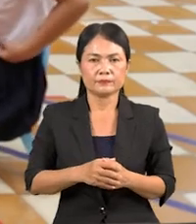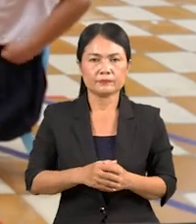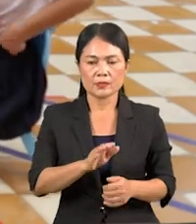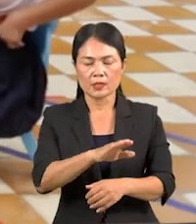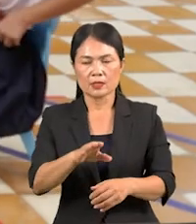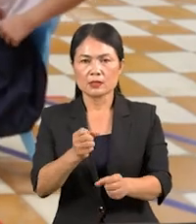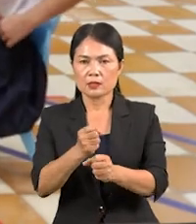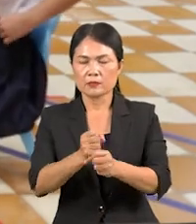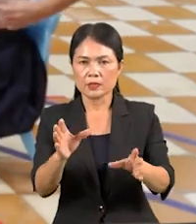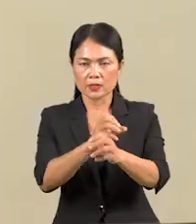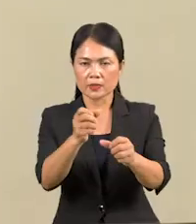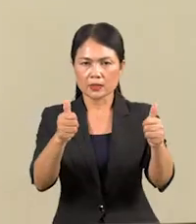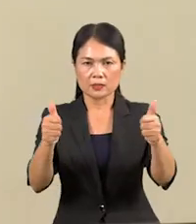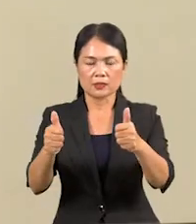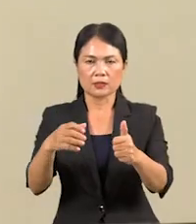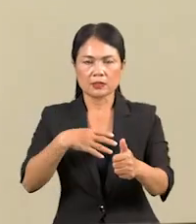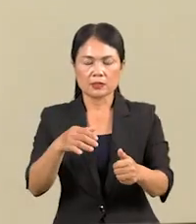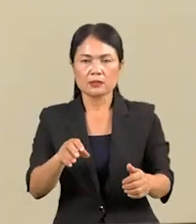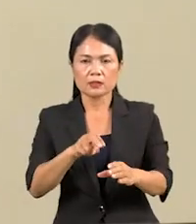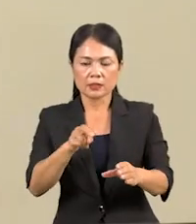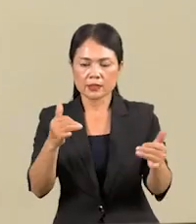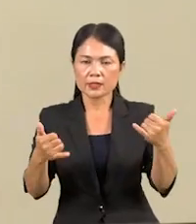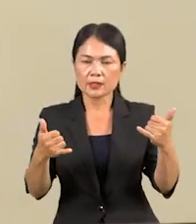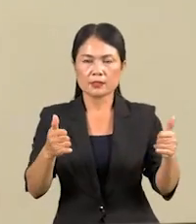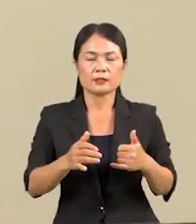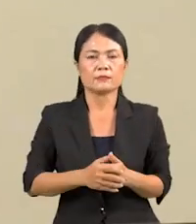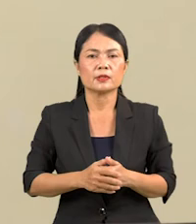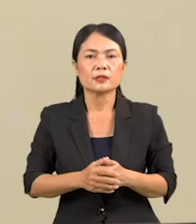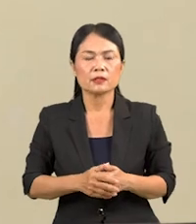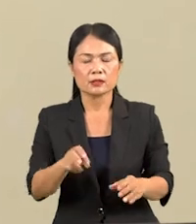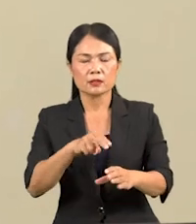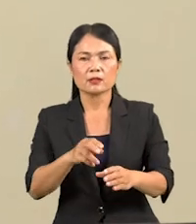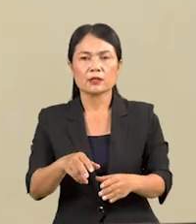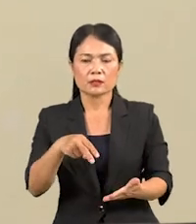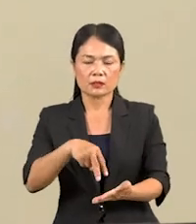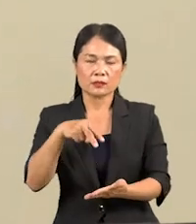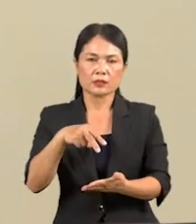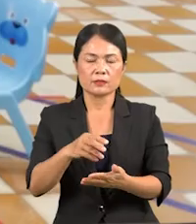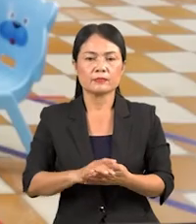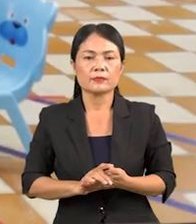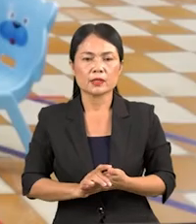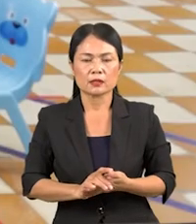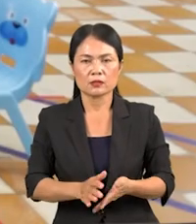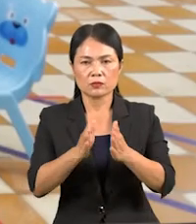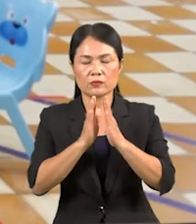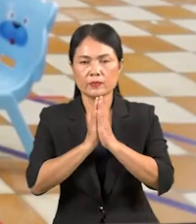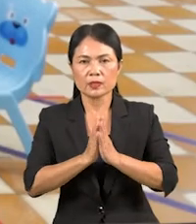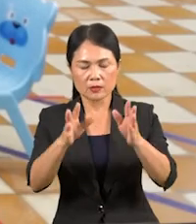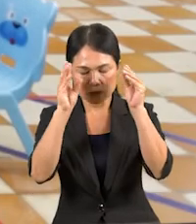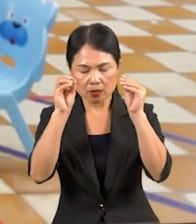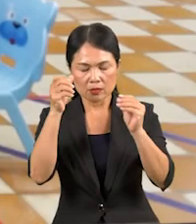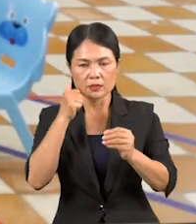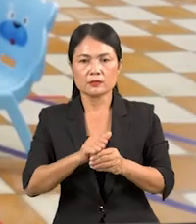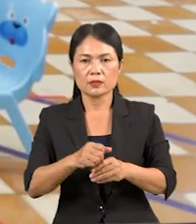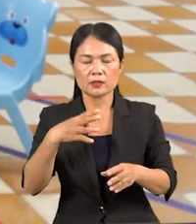កូនកូនធ្វើបានល្អទាំងអស់គ្នាអញ្ចឹងចង់ចេញលេងអត់កូនចាបើចង់ចេញលេងគ្របឈរឡើង អ្នកគ្រូកូ